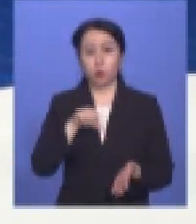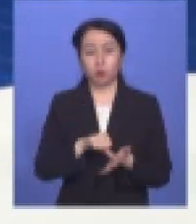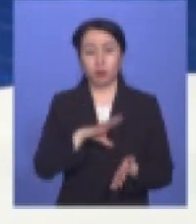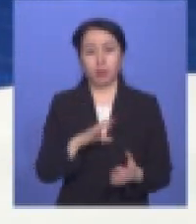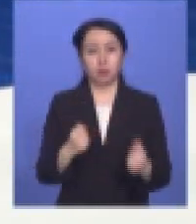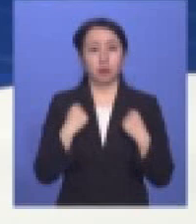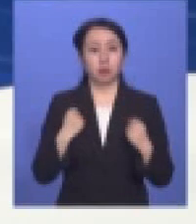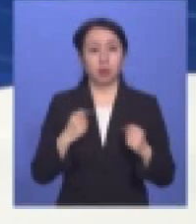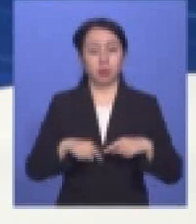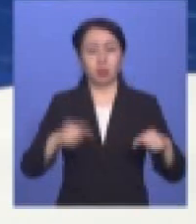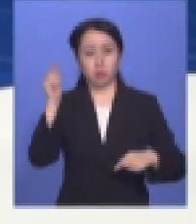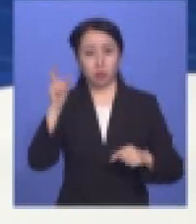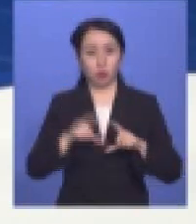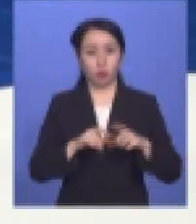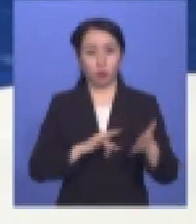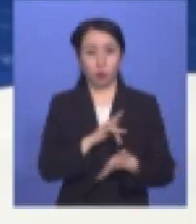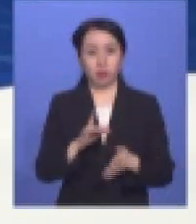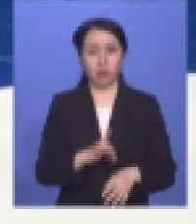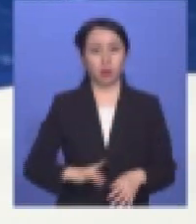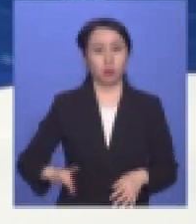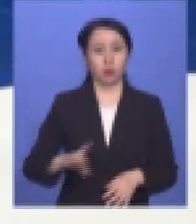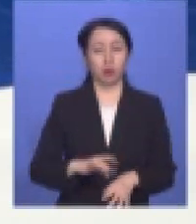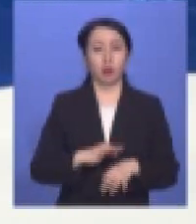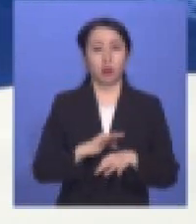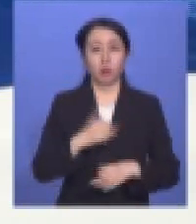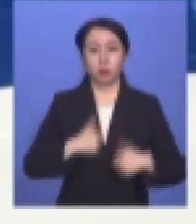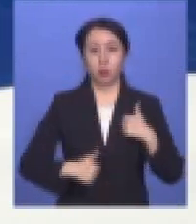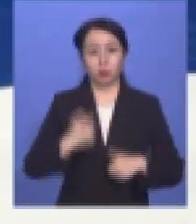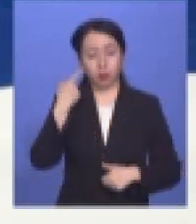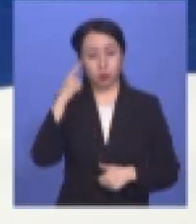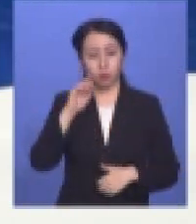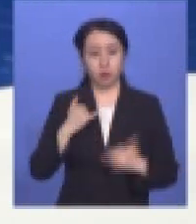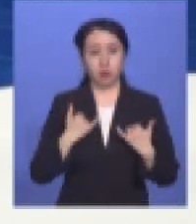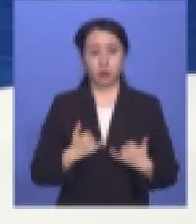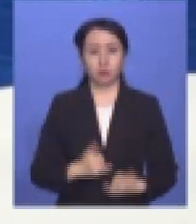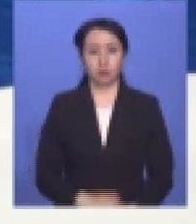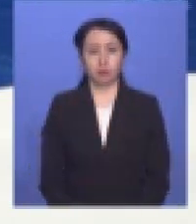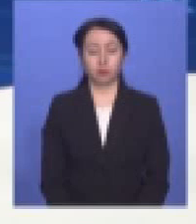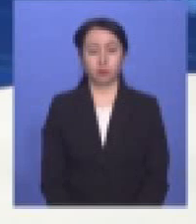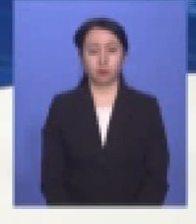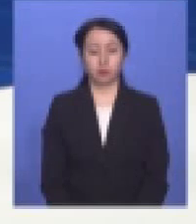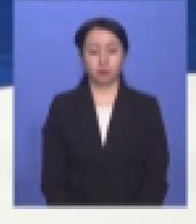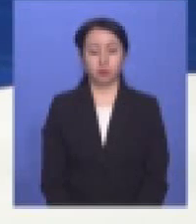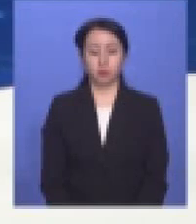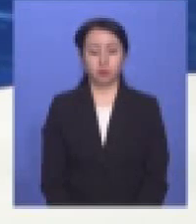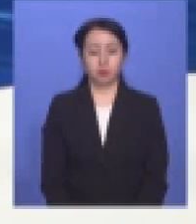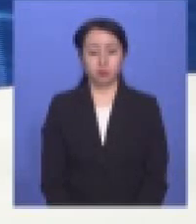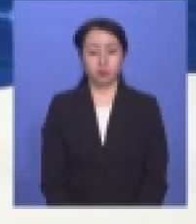Участие в нем приняли спортсмены из разных школ города и районов. Как прошел турнир, узнаете из следующего